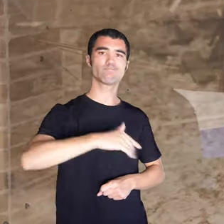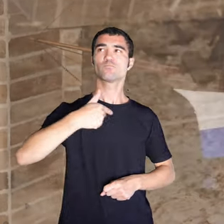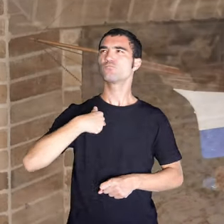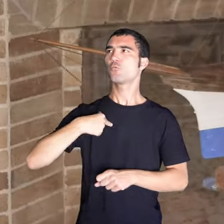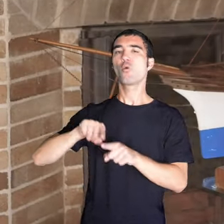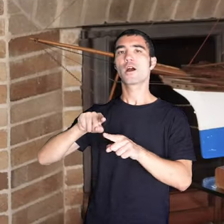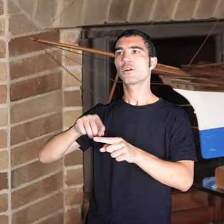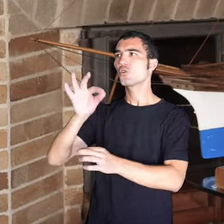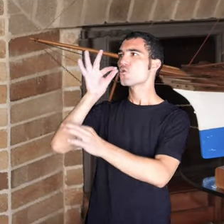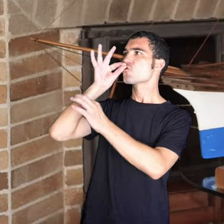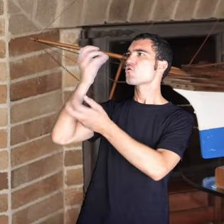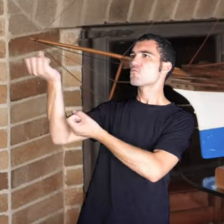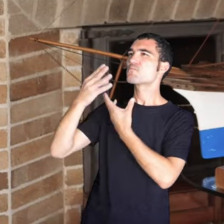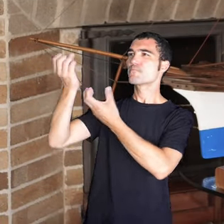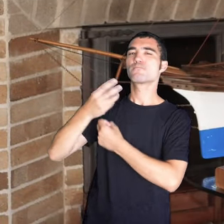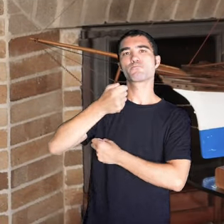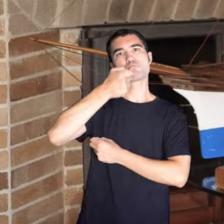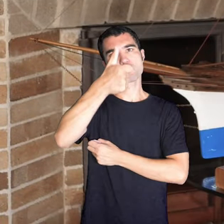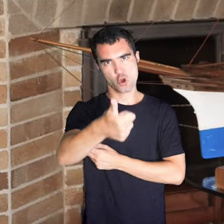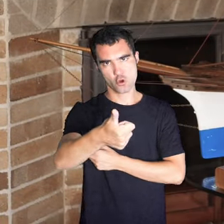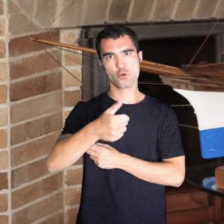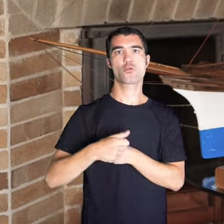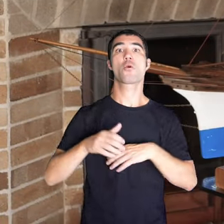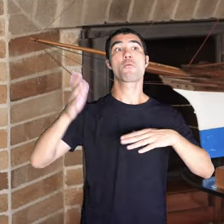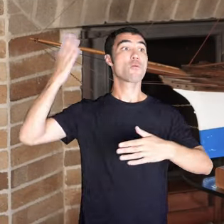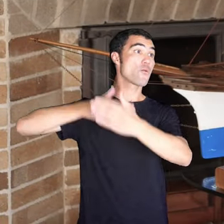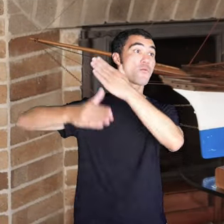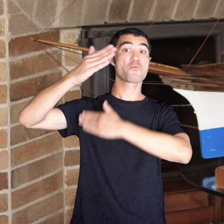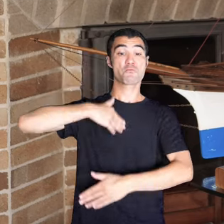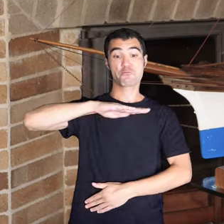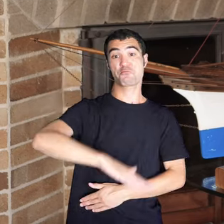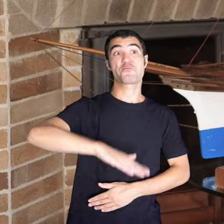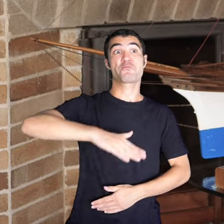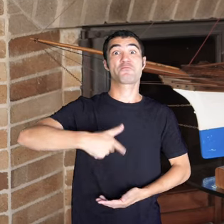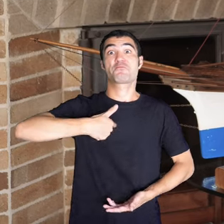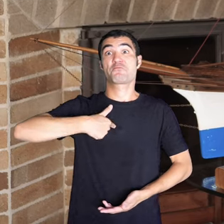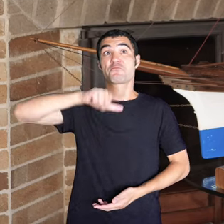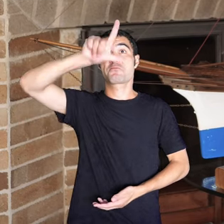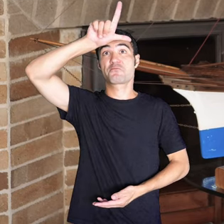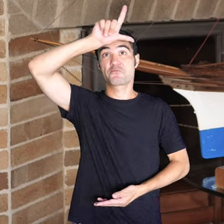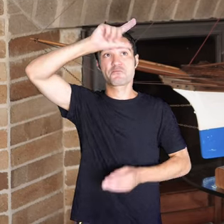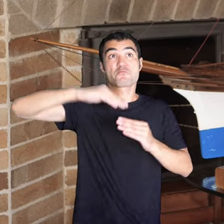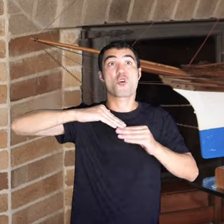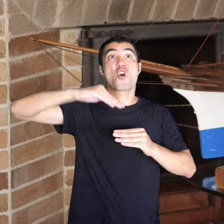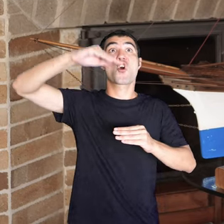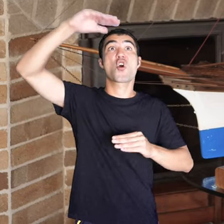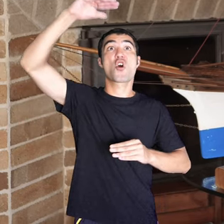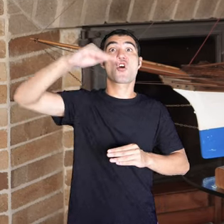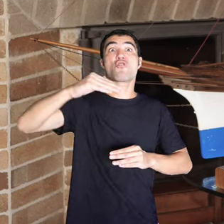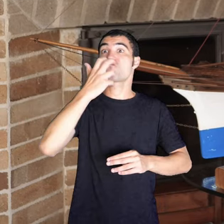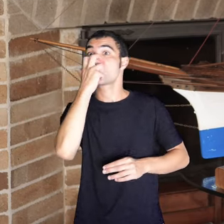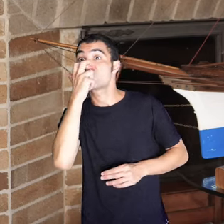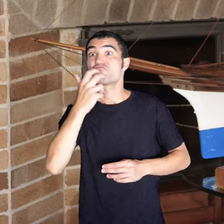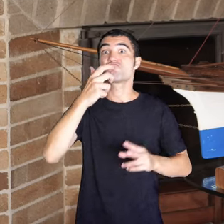poder xerrar molt amb ell perquè en aquell temps jo no sabia que m'agradaria saber coses que ara